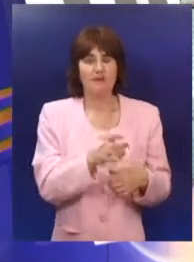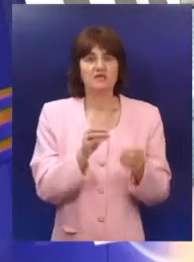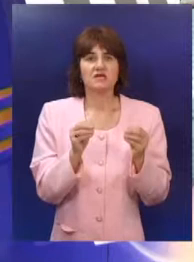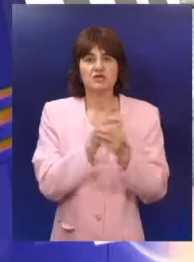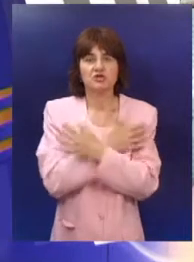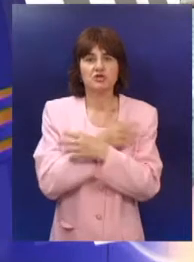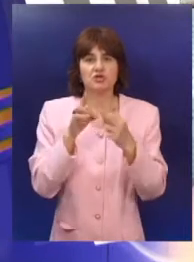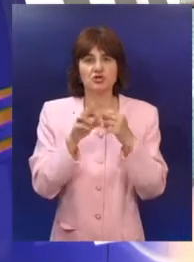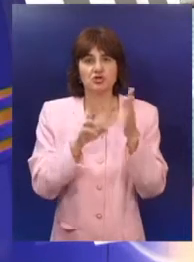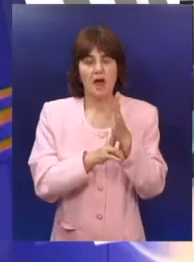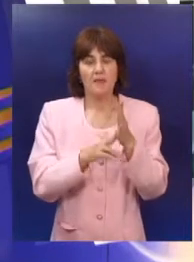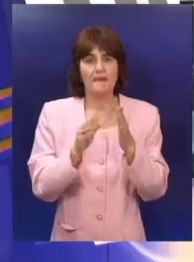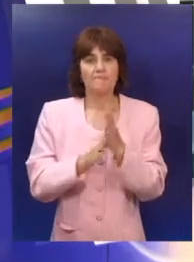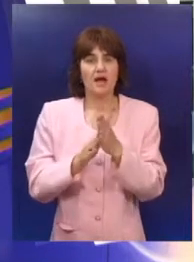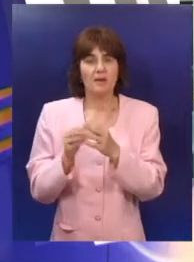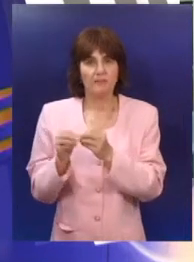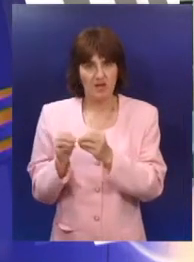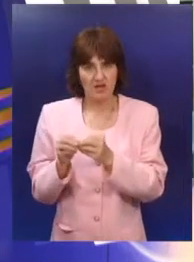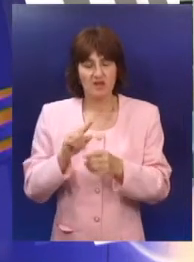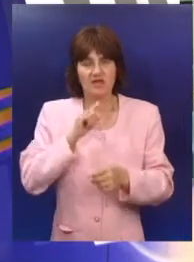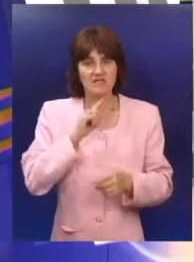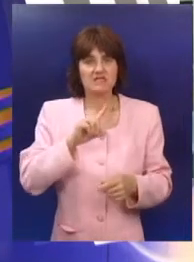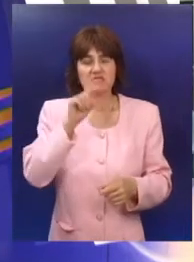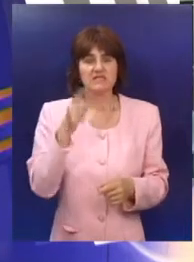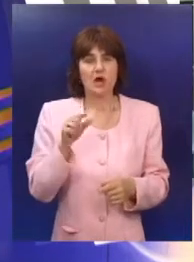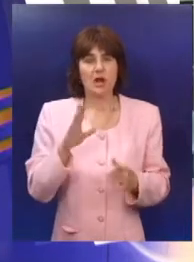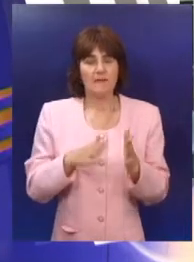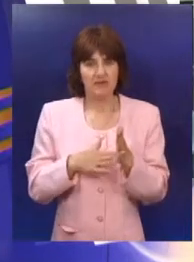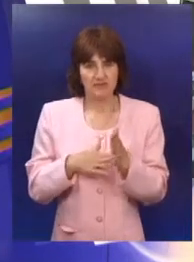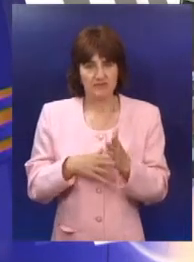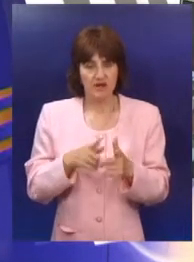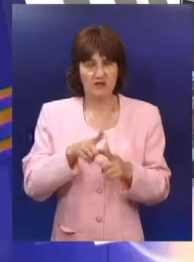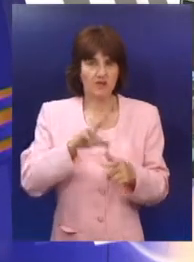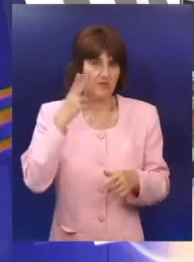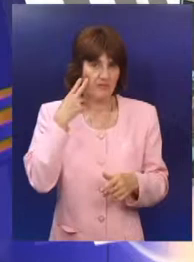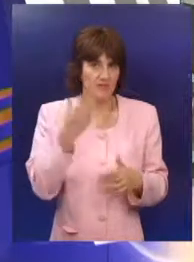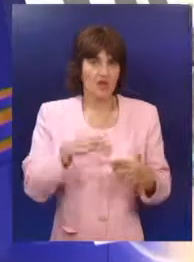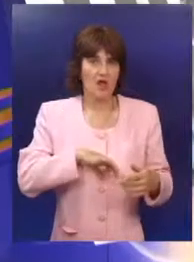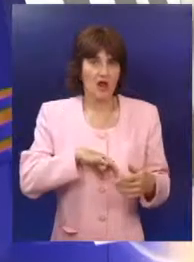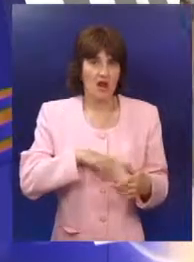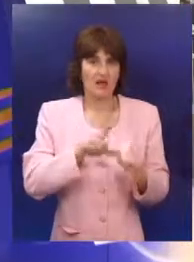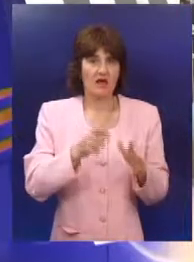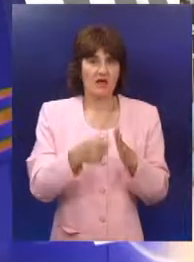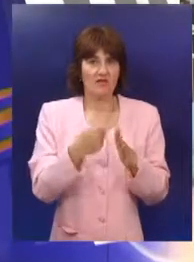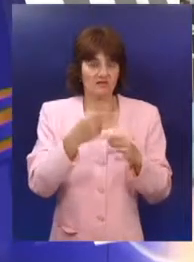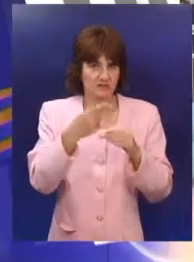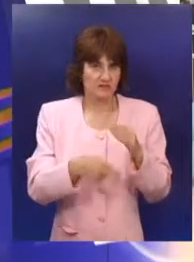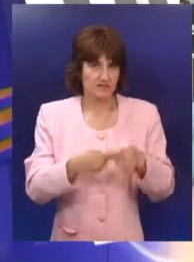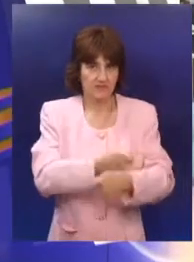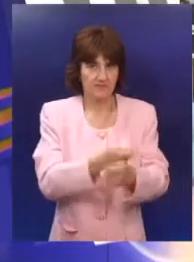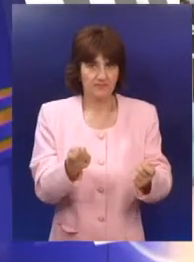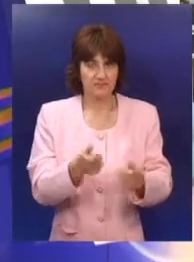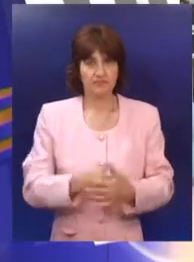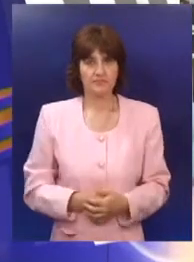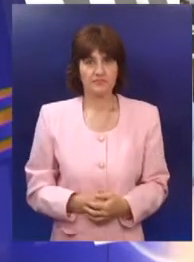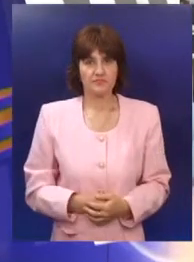producent Jean-Marc Barr i srpski kompozitor i muzičar Zoran Simjanović. Laureatima će nagrade biti uručene na festivalu.